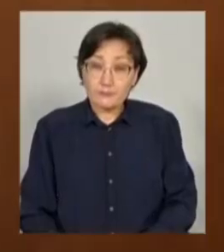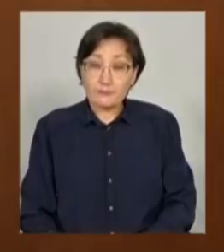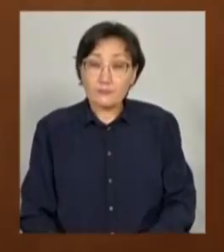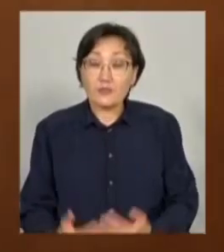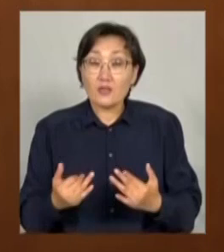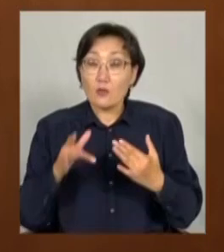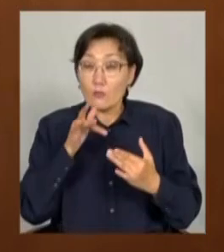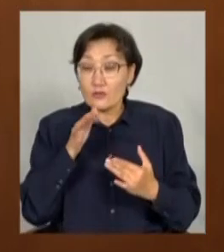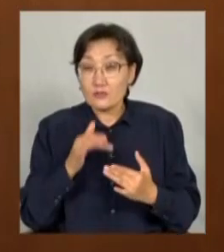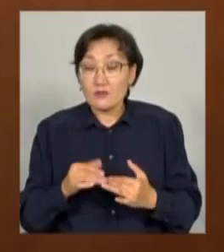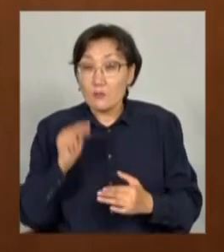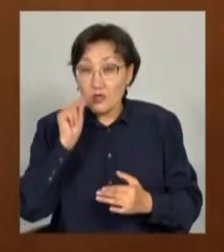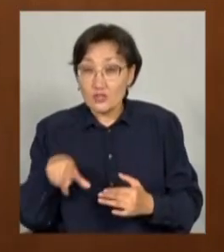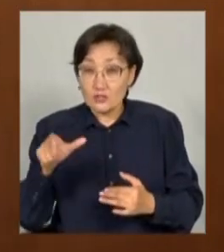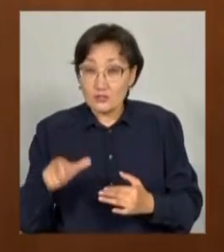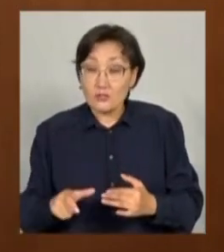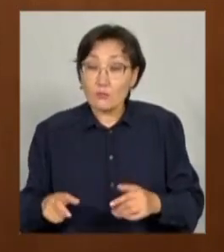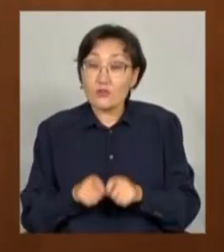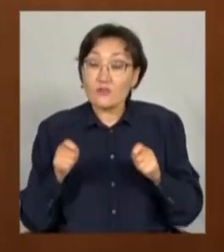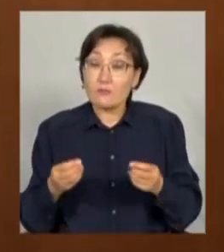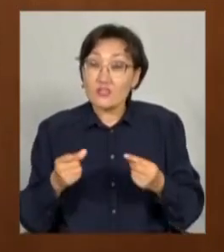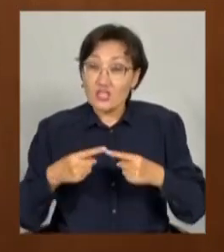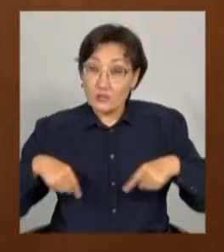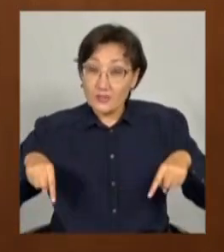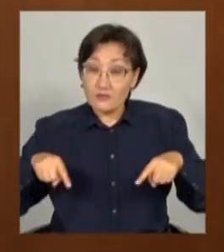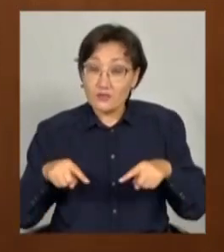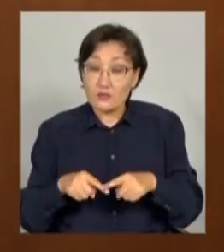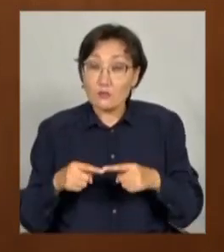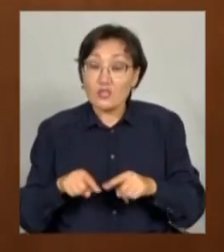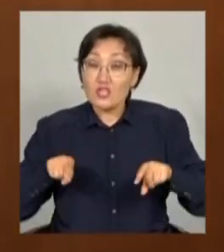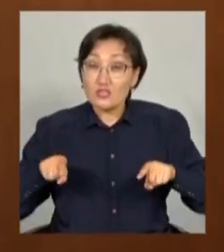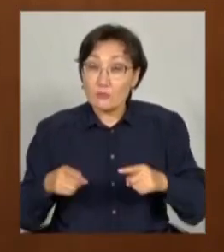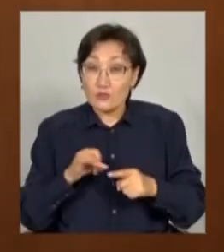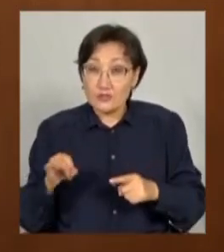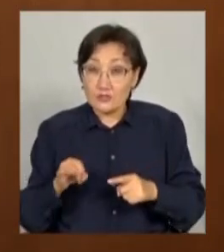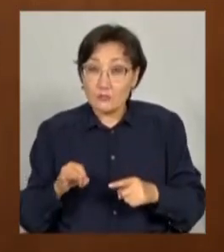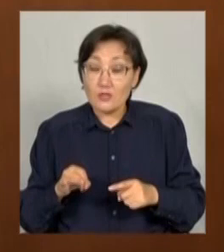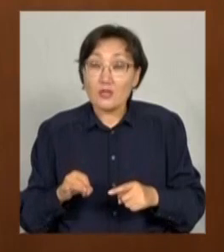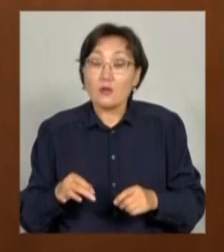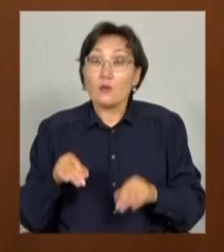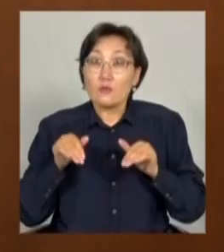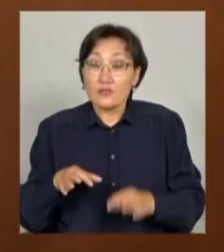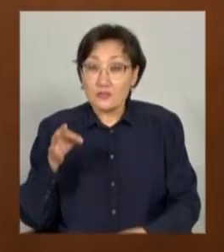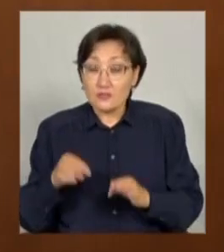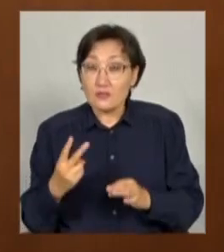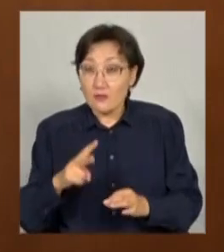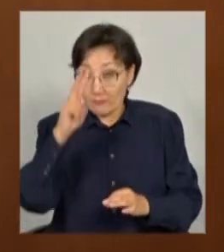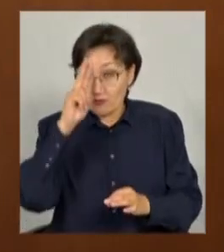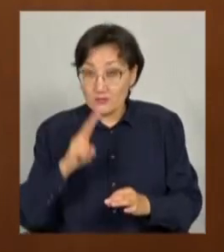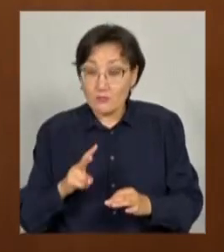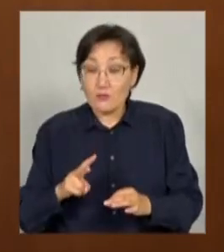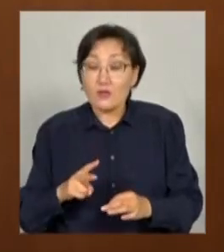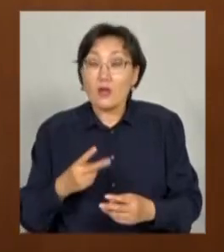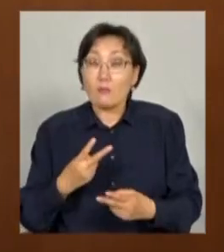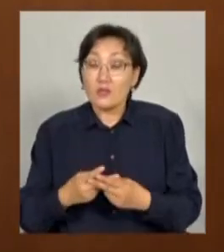В настоящее время подозреваемая в организации финансовой пирамиды задержана и санкции суда сроком на 2 месяца взята